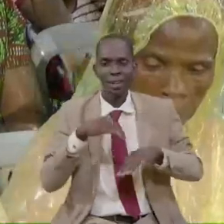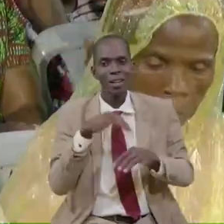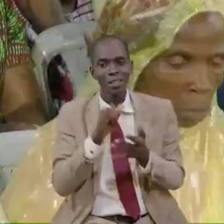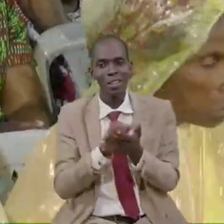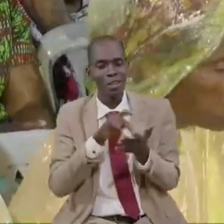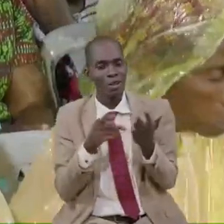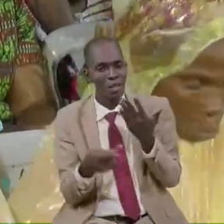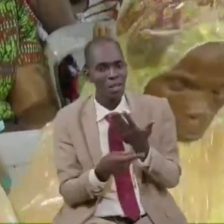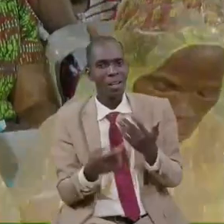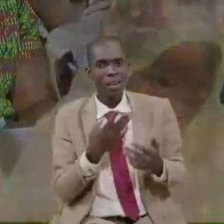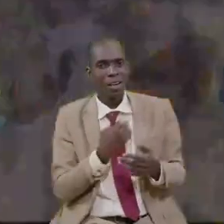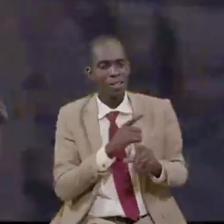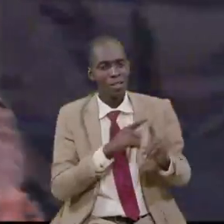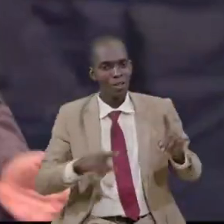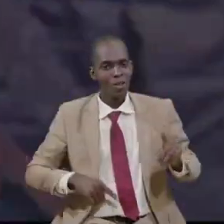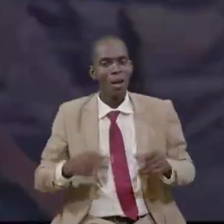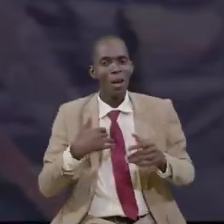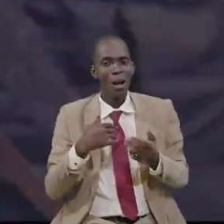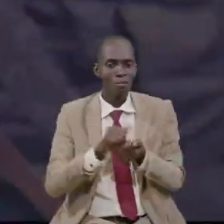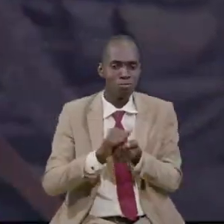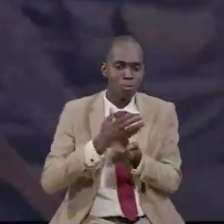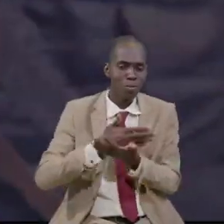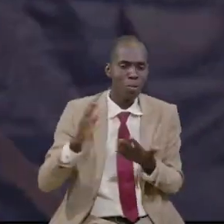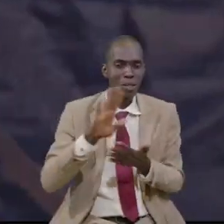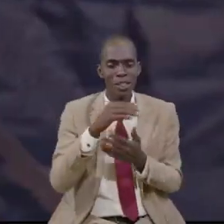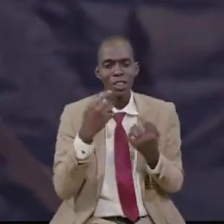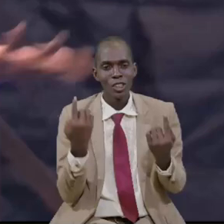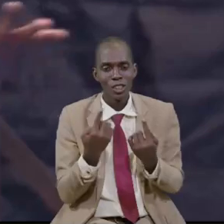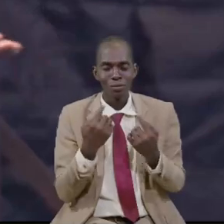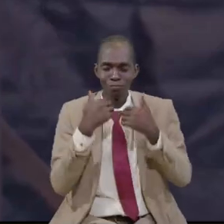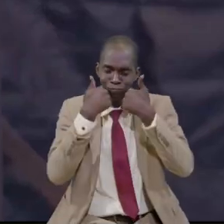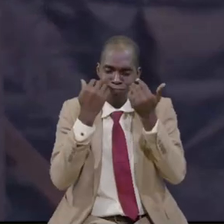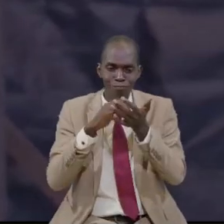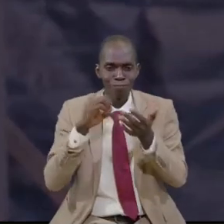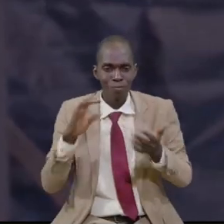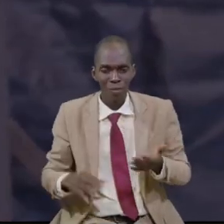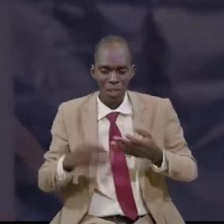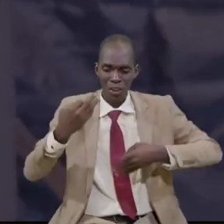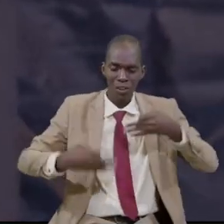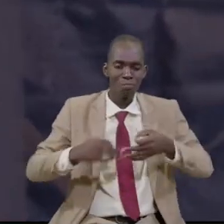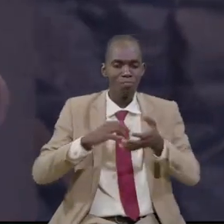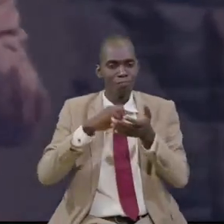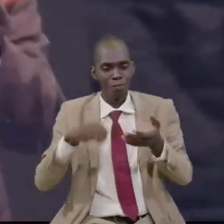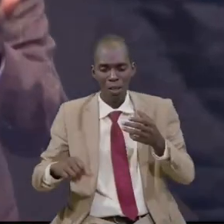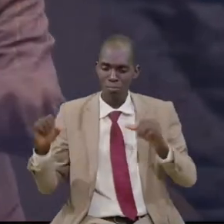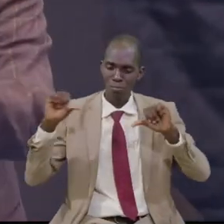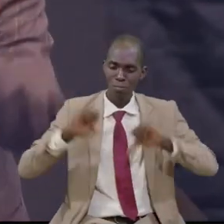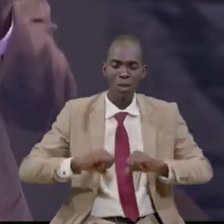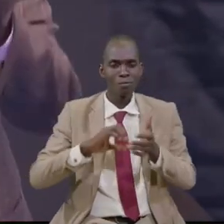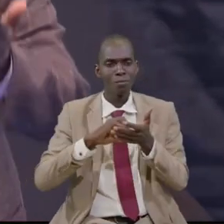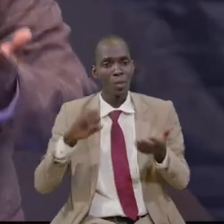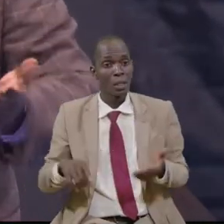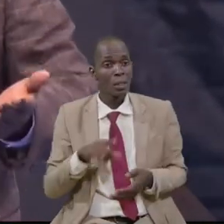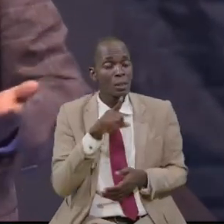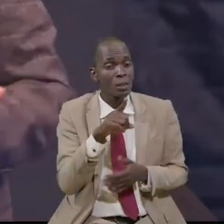le Seigneur a ôté l'opprobre, la culpabilité, la condamnation. Le Seigneur a tout ôté. Et